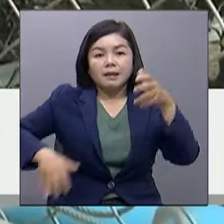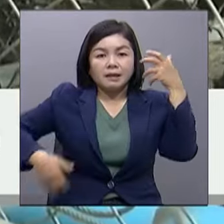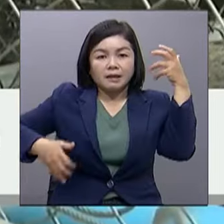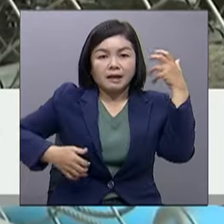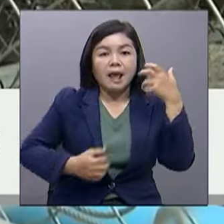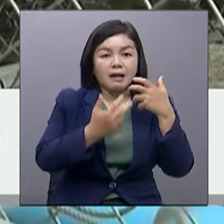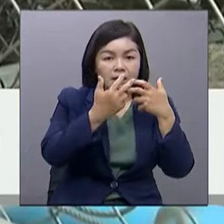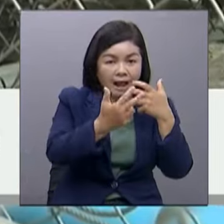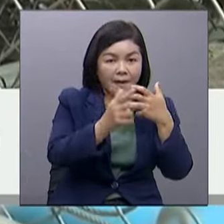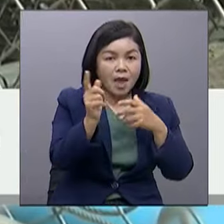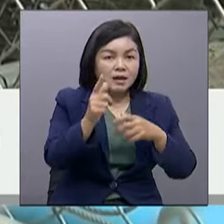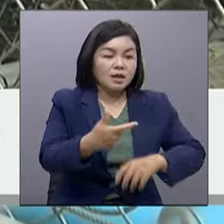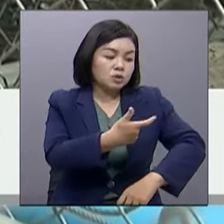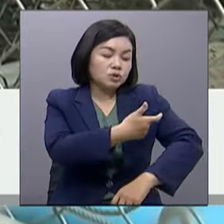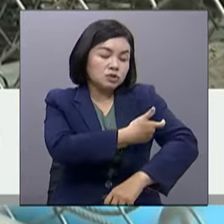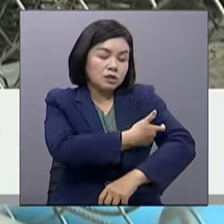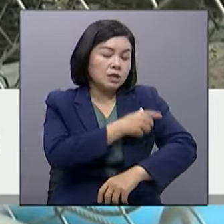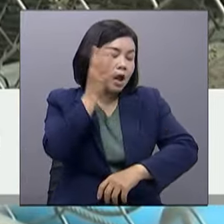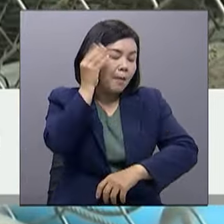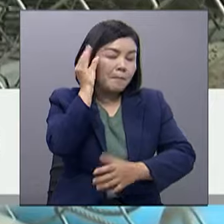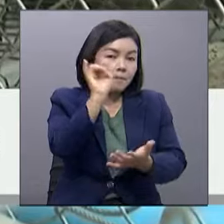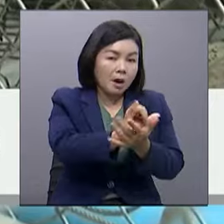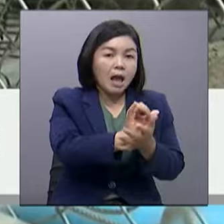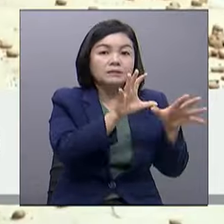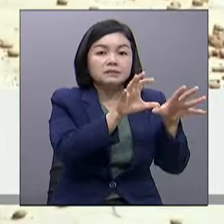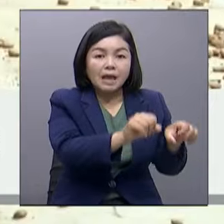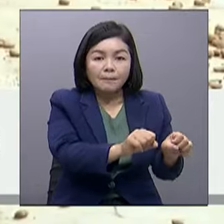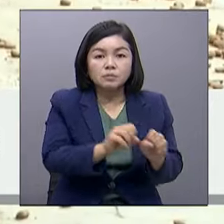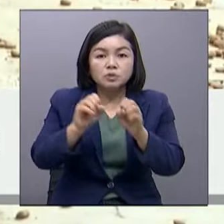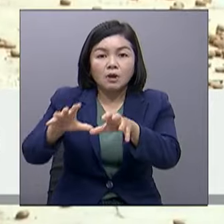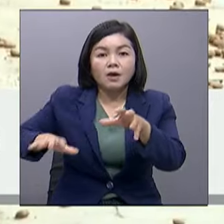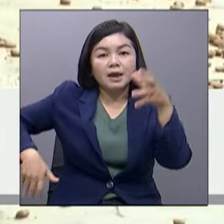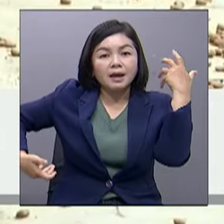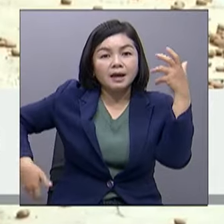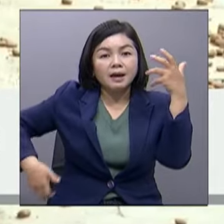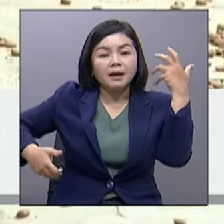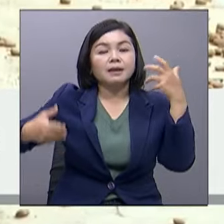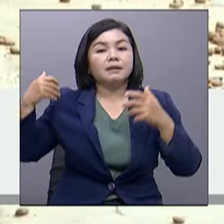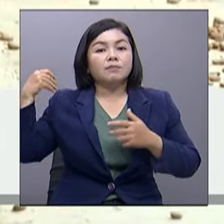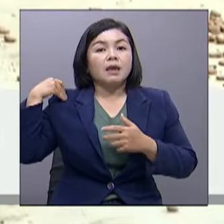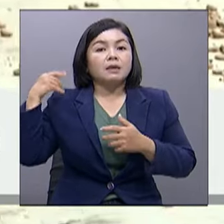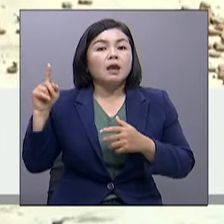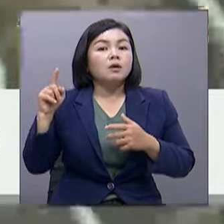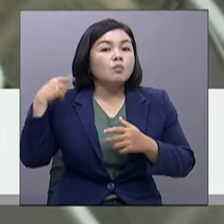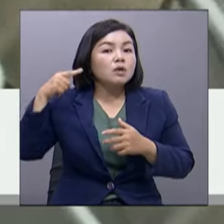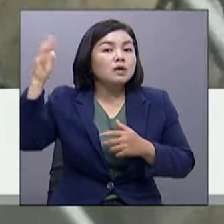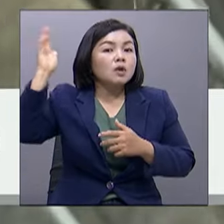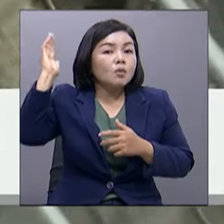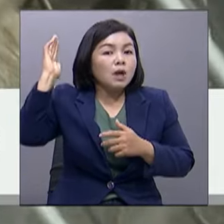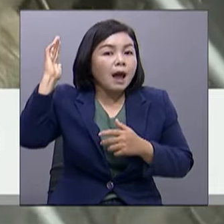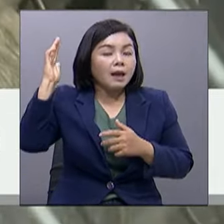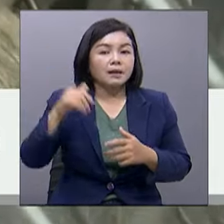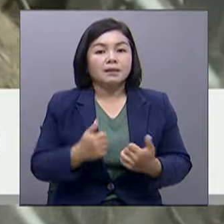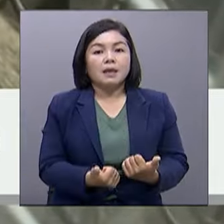ครับหลังจากที่เมื่อวานนี้ทีมเจ้าหน้าที่สัตวแพทย์จับทำหมันทั้งเพศผู้แล้วก็เพศเมียแล้วก็ผ่านการตรว